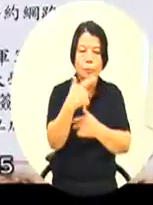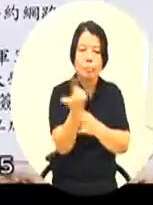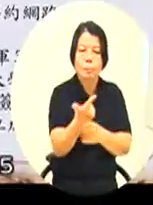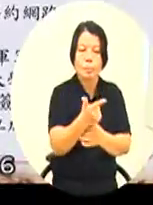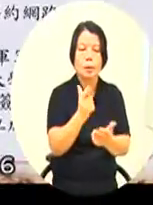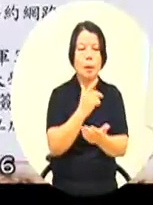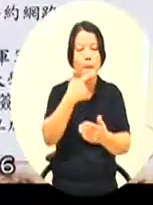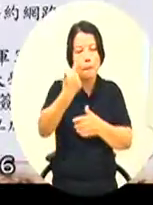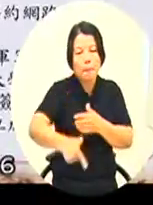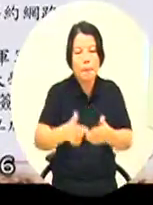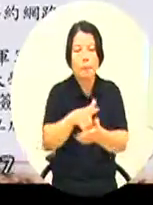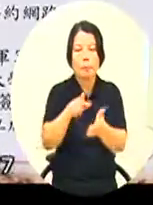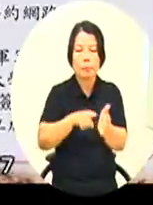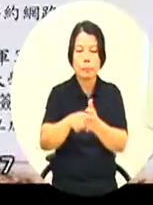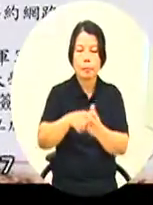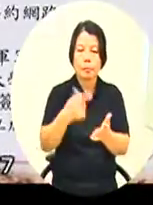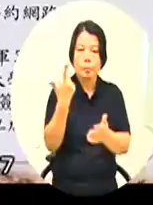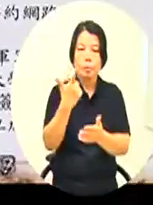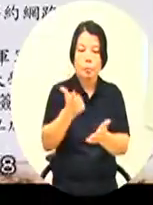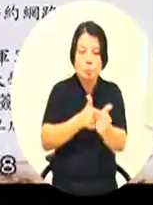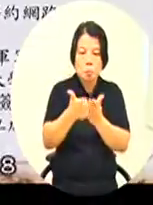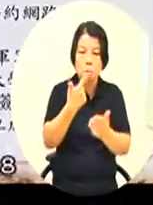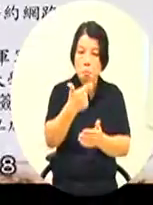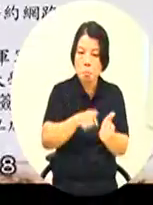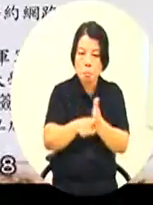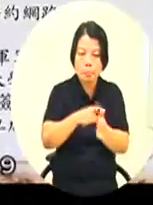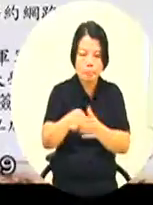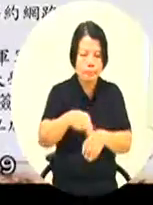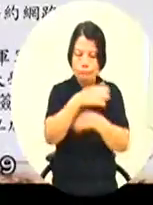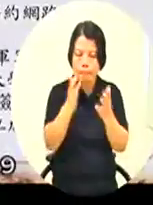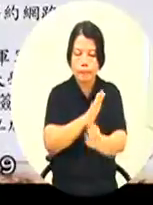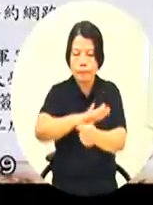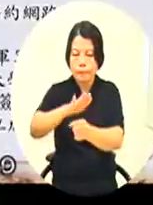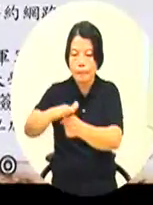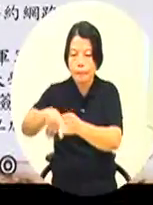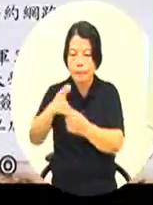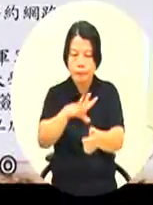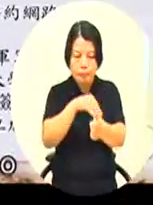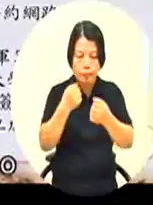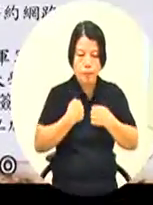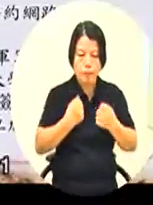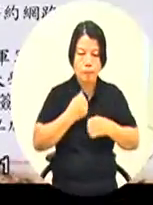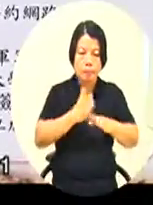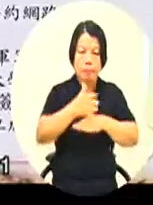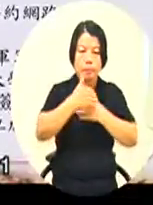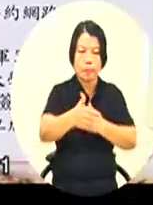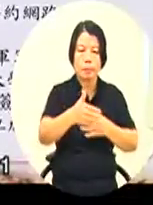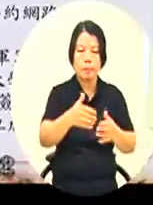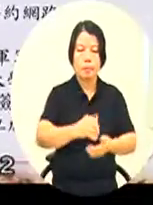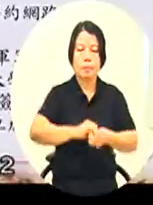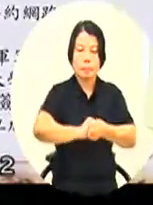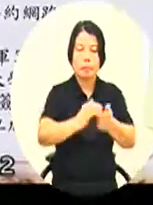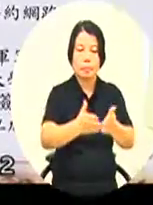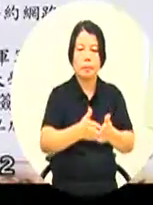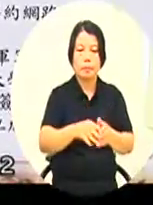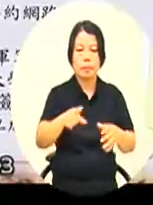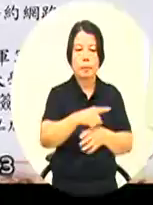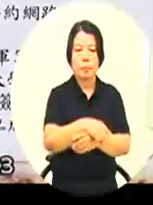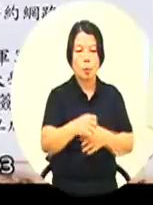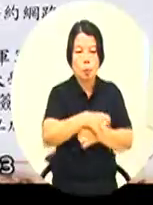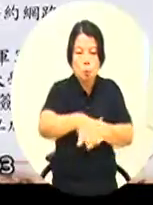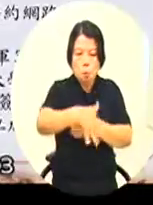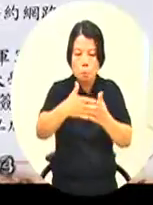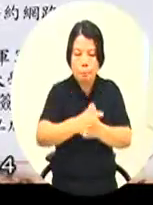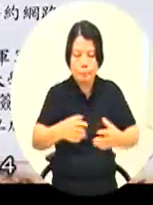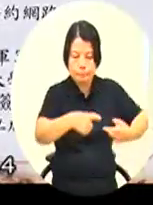慢念，这样整个把6个系都念完了，那就是说他整个一直在不断在做这个学习的过程里面，我必须要跟其他的单位做策略联